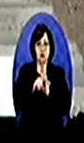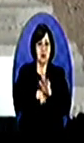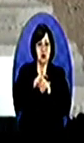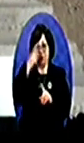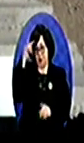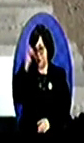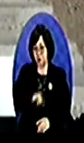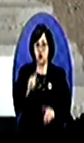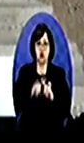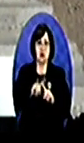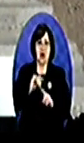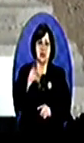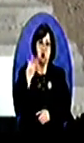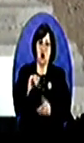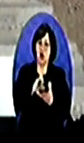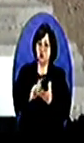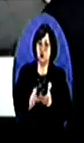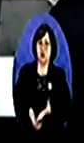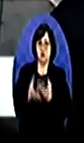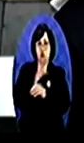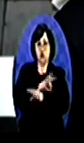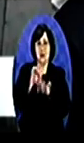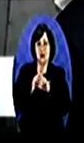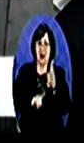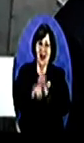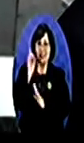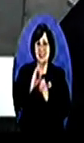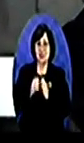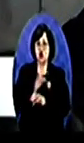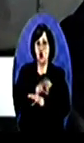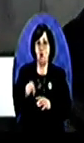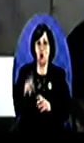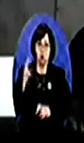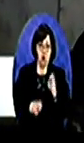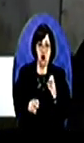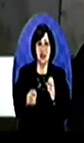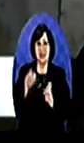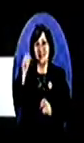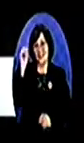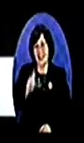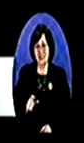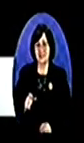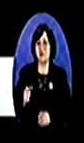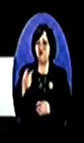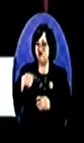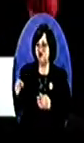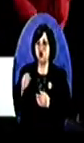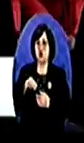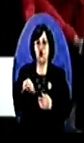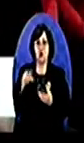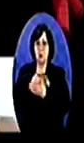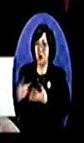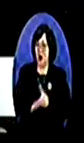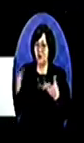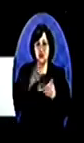хөдөө аж ахуй экспорт дэмжих хөтөлбөрийн хүрээнд хийгдсэн анхны ажлуудын нэг. Үйлдвэр Италийн дэвшилтэд тоногд хөрөмжийг суйрлуулсан шинээр 25 хүнийг ажлын